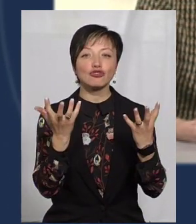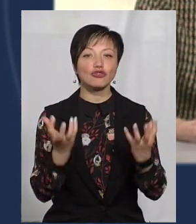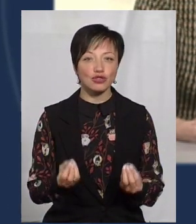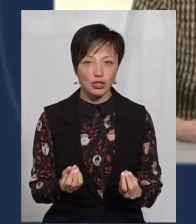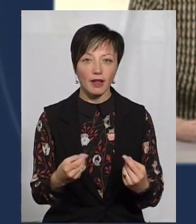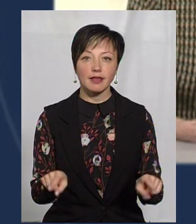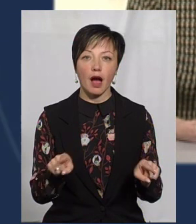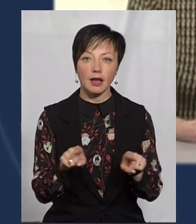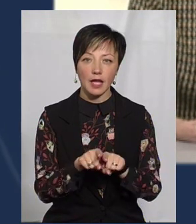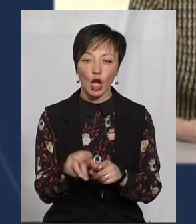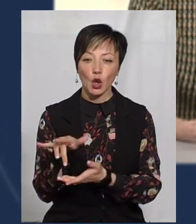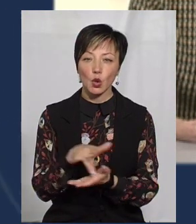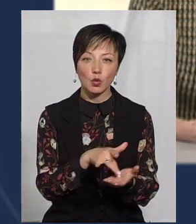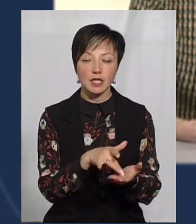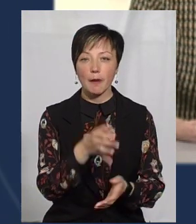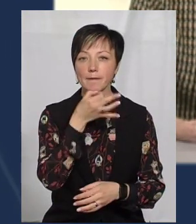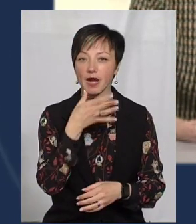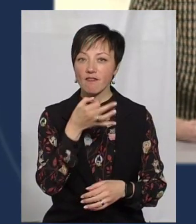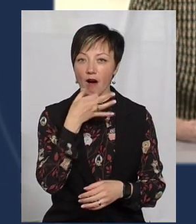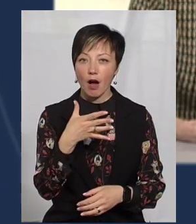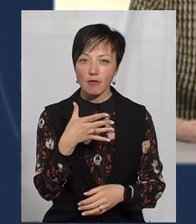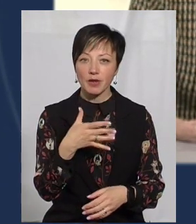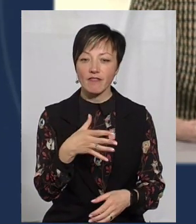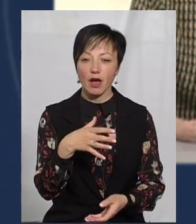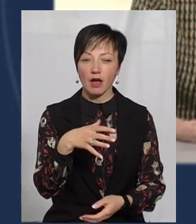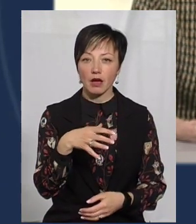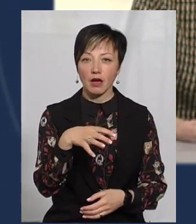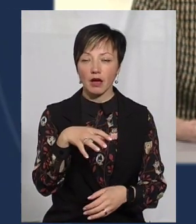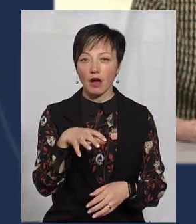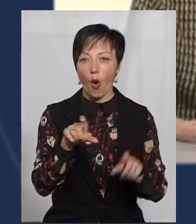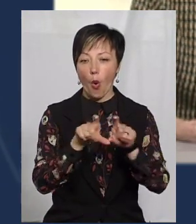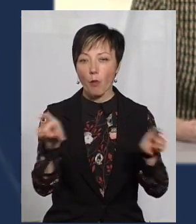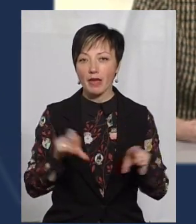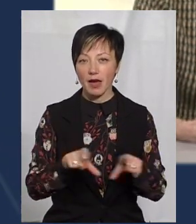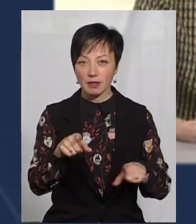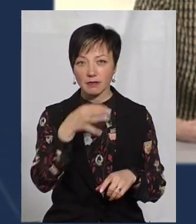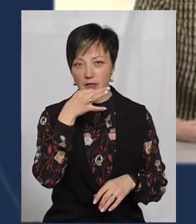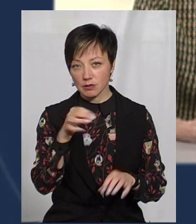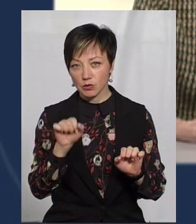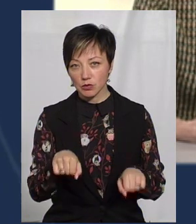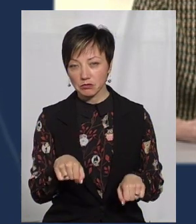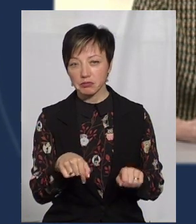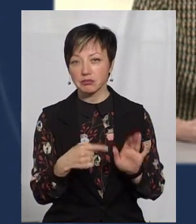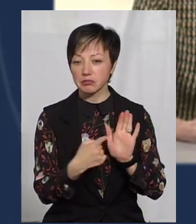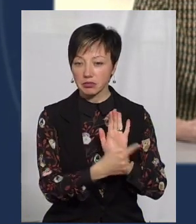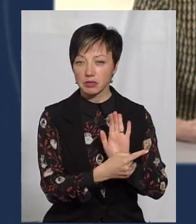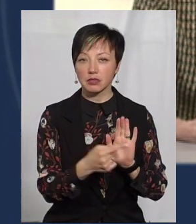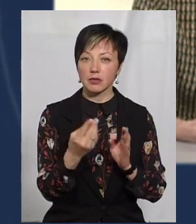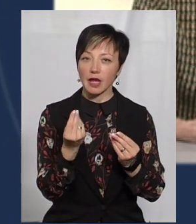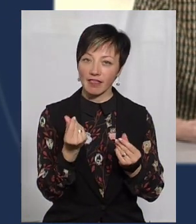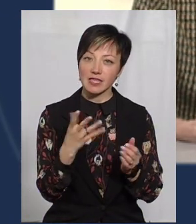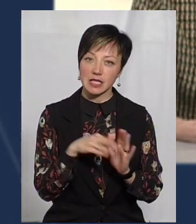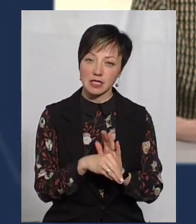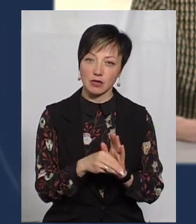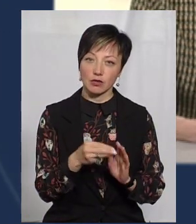ще такі туристично привабливі об'єкти ви можете відзначити і що вони є